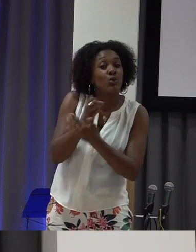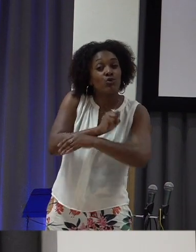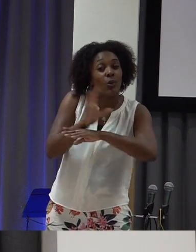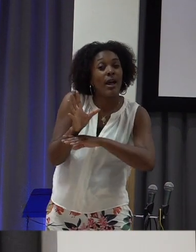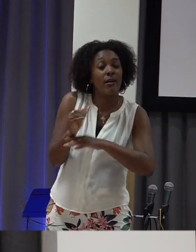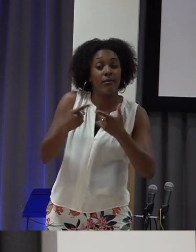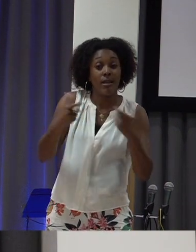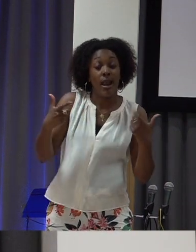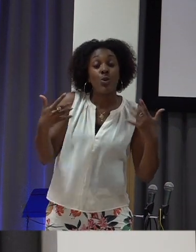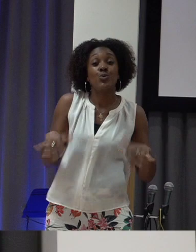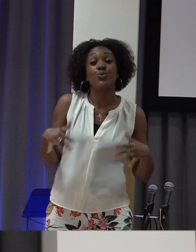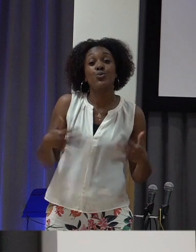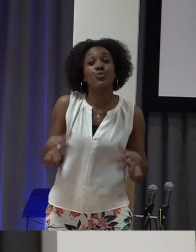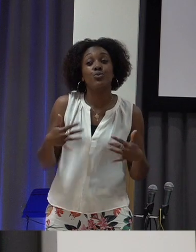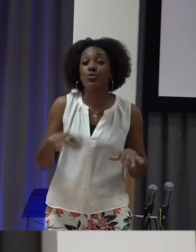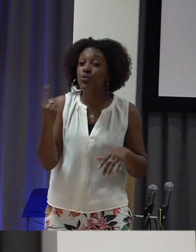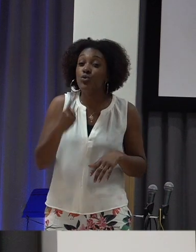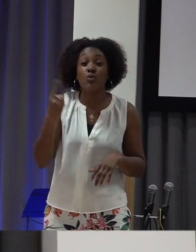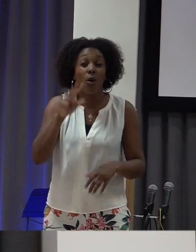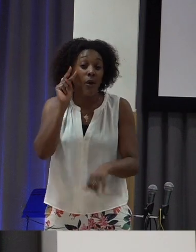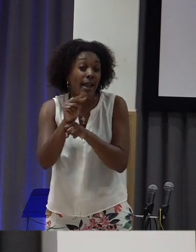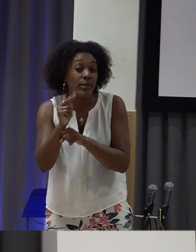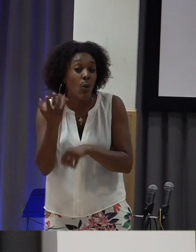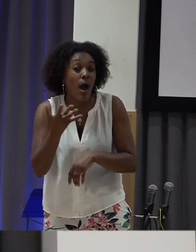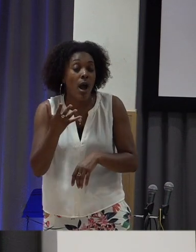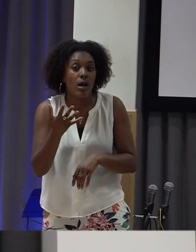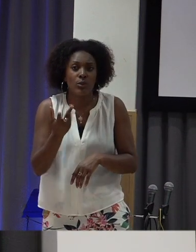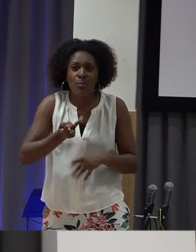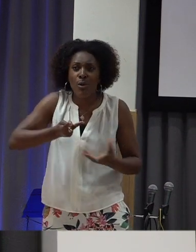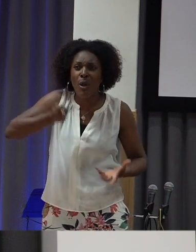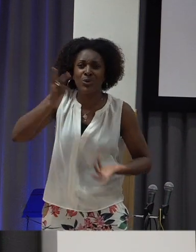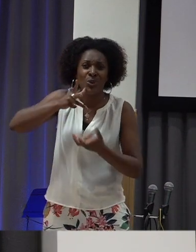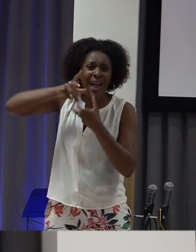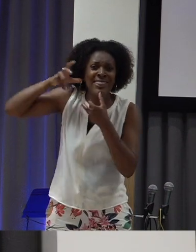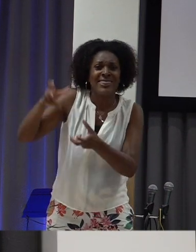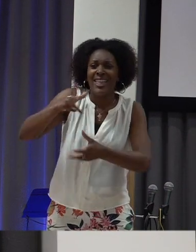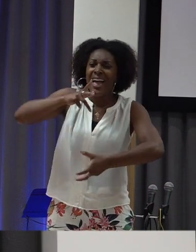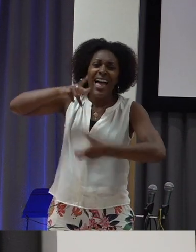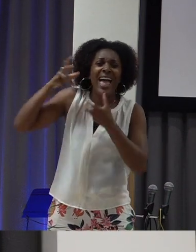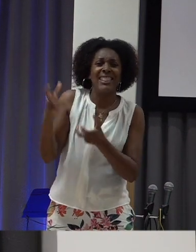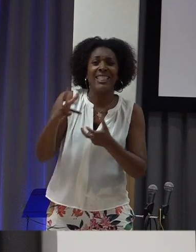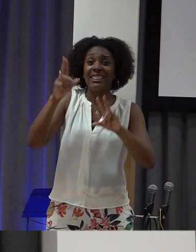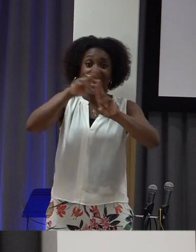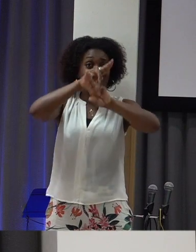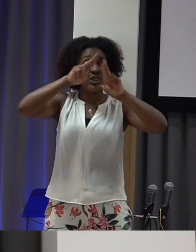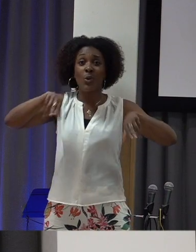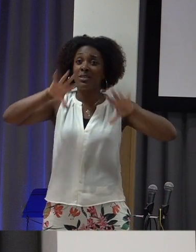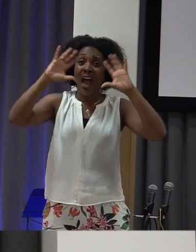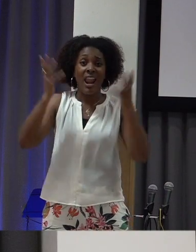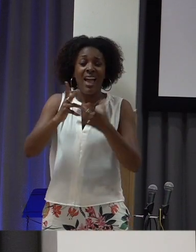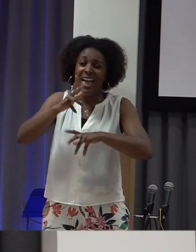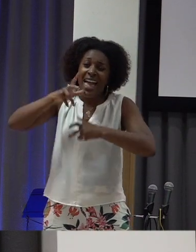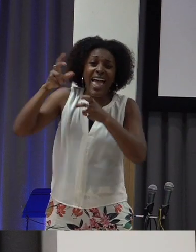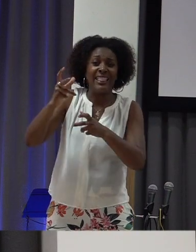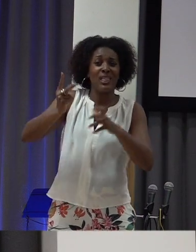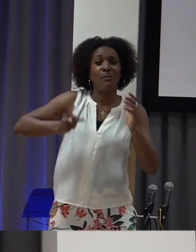elles viennent, en général, vous vous rendrez compte qu'il y a de plus en plus de haine au niveau international. Je ne